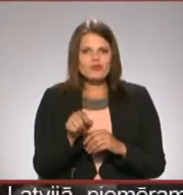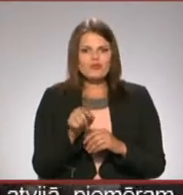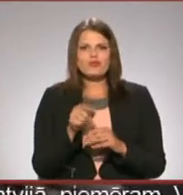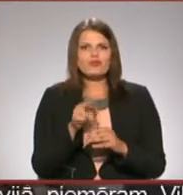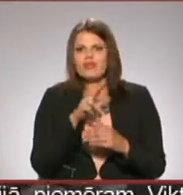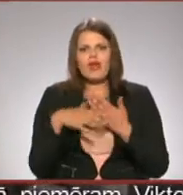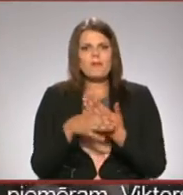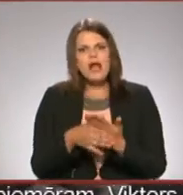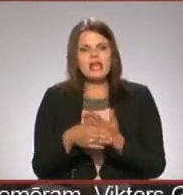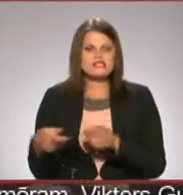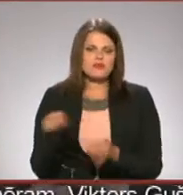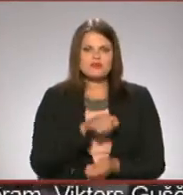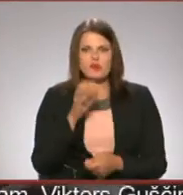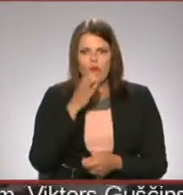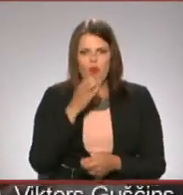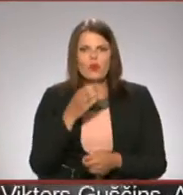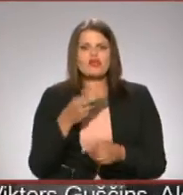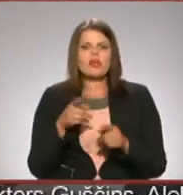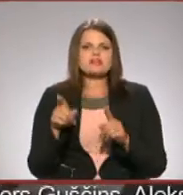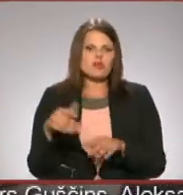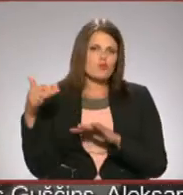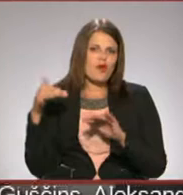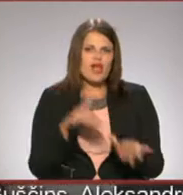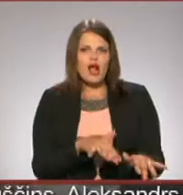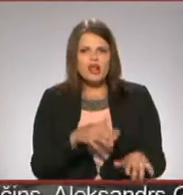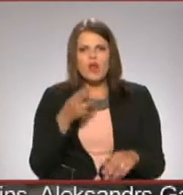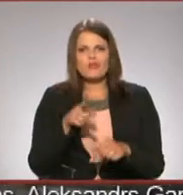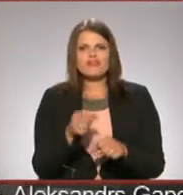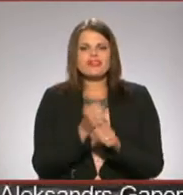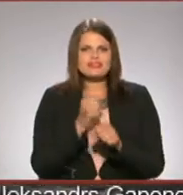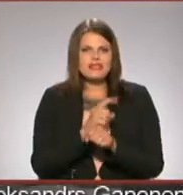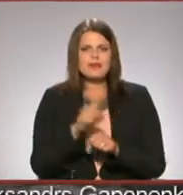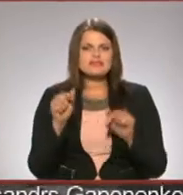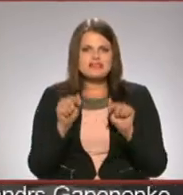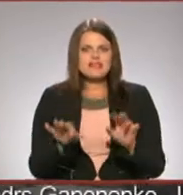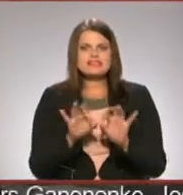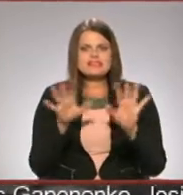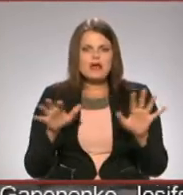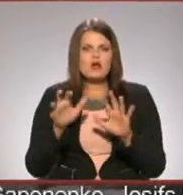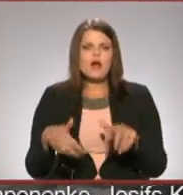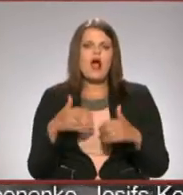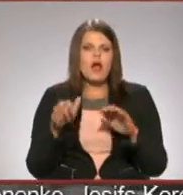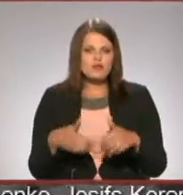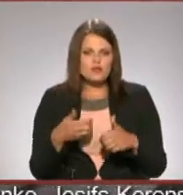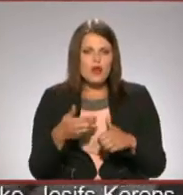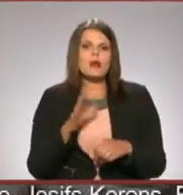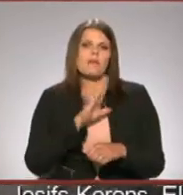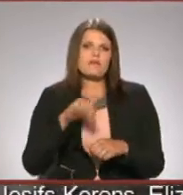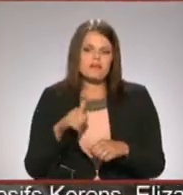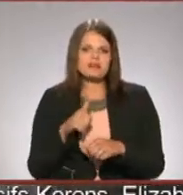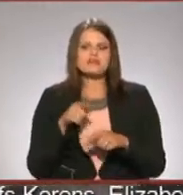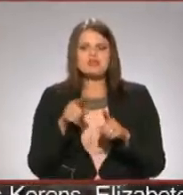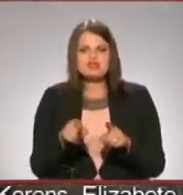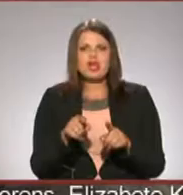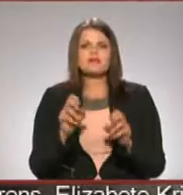Nelīdz neko noliet ar ūdeni, ūdens viss notek lejā. Tas darbs ir tāds, kad sākumā atrokam, un tad ar